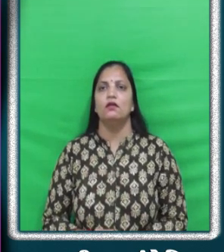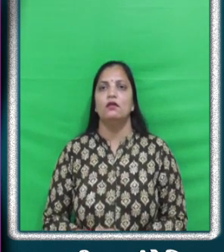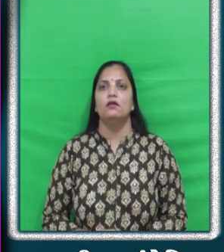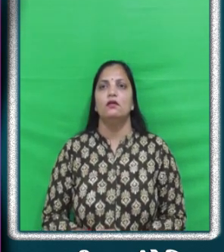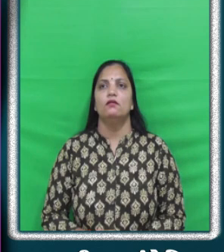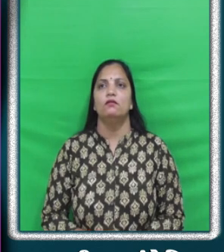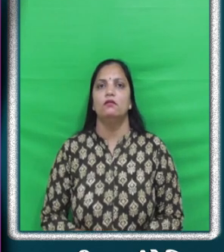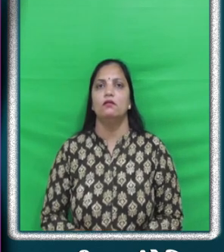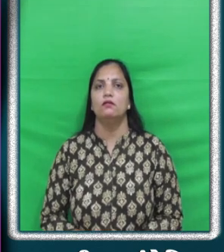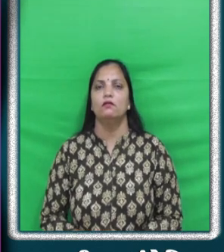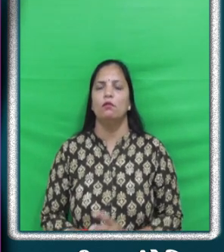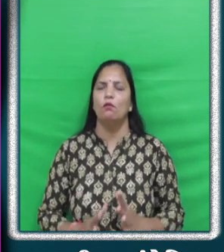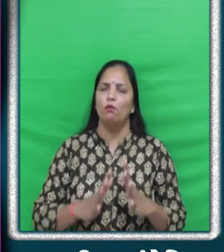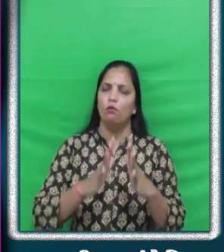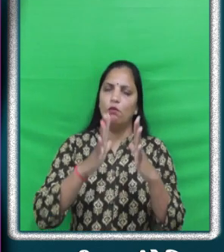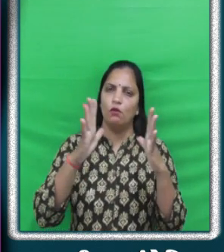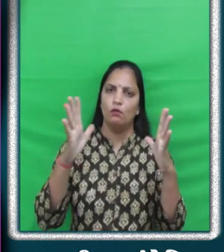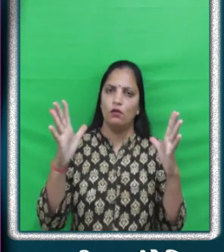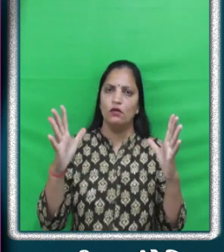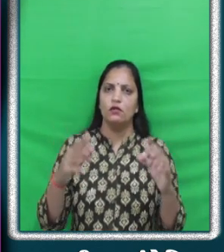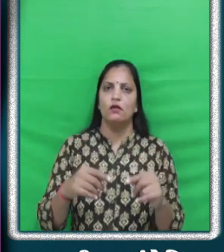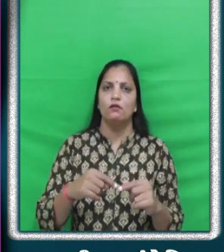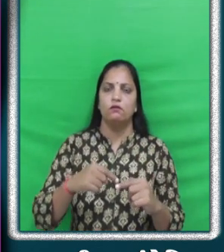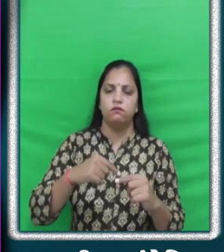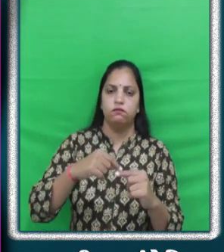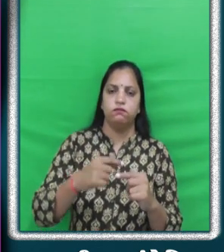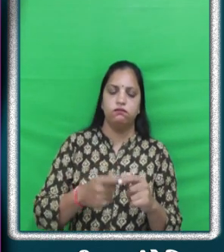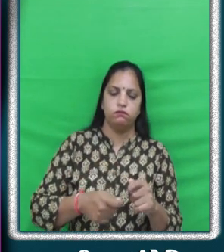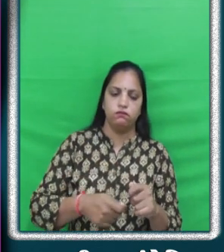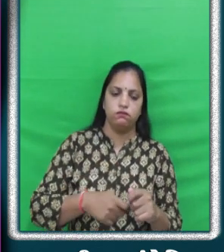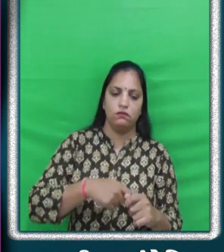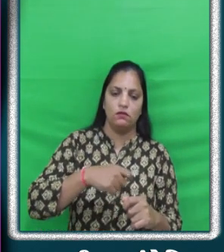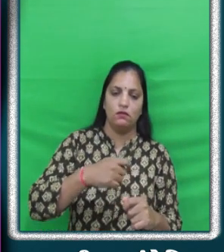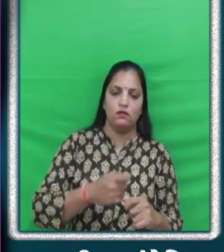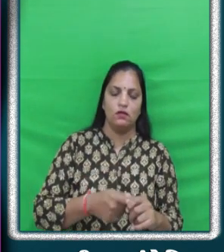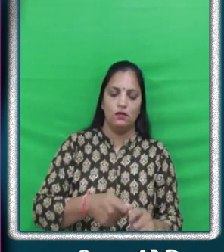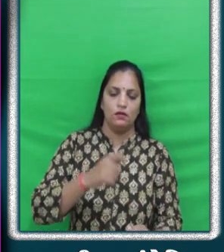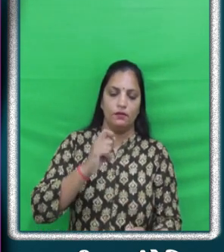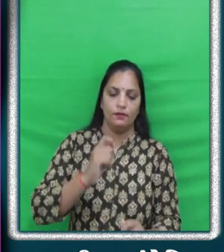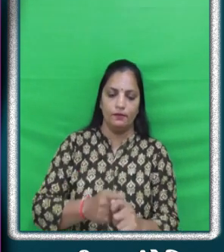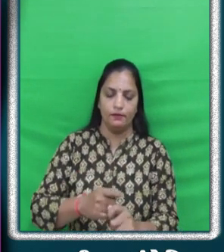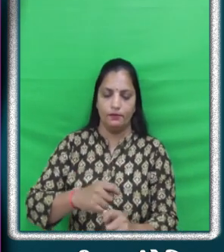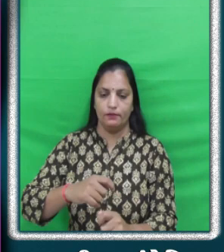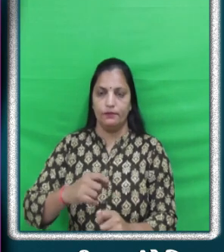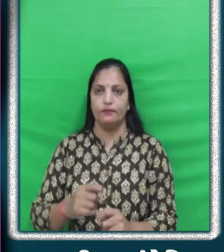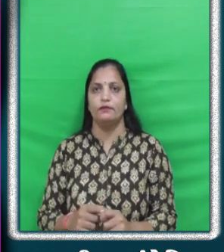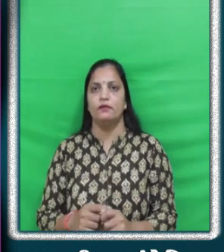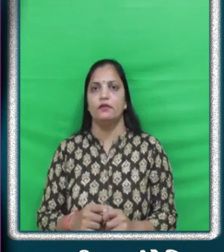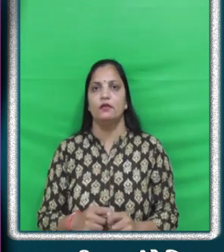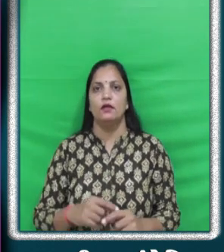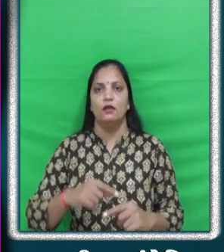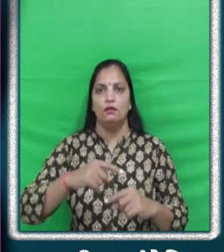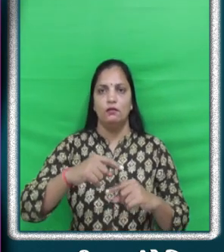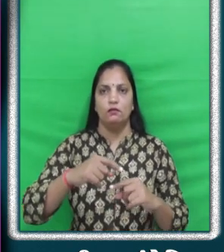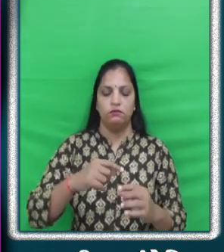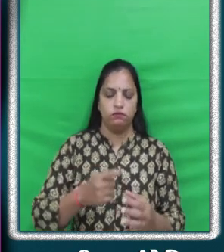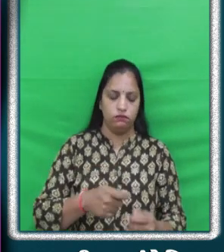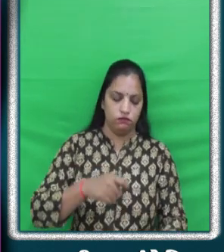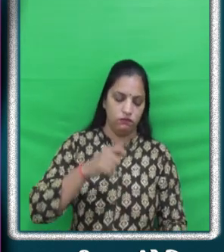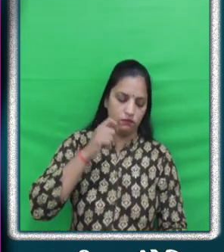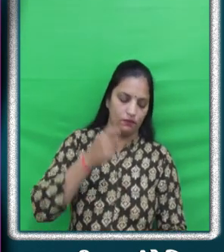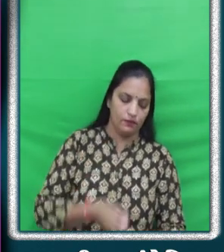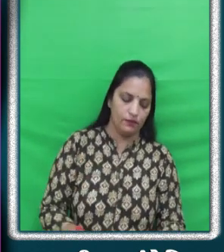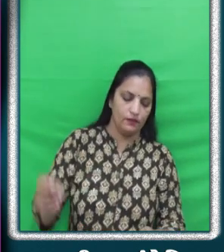મૂત્રપિંડની અંદર શું આવેલા છે? અસંખ્ય ગાળણ એકમો આવેલા છે. આ ગાળણ એકમો જે છે ક્યાં ખુલે છે? આગળ